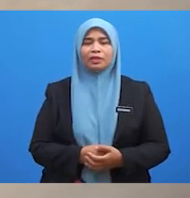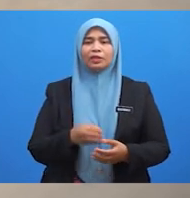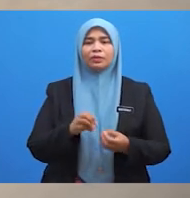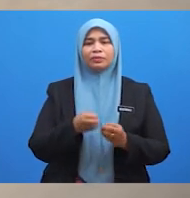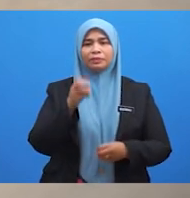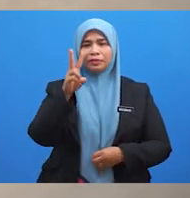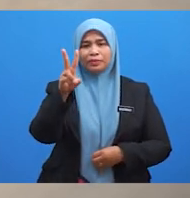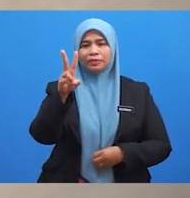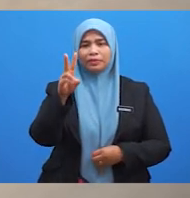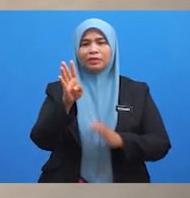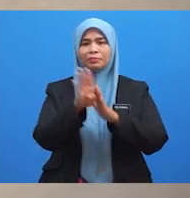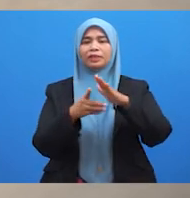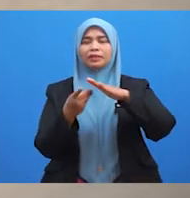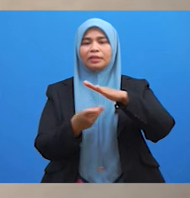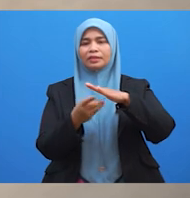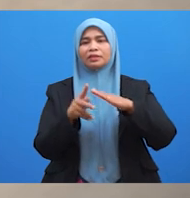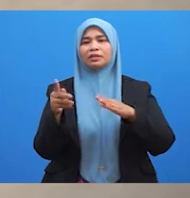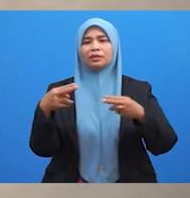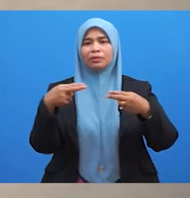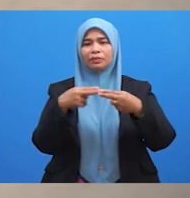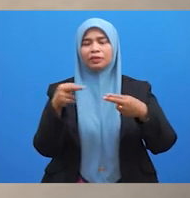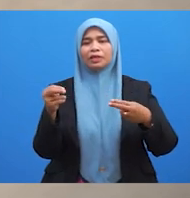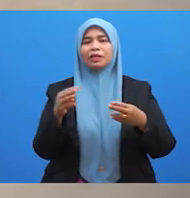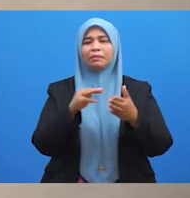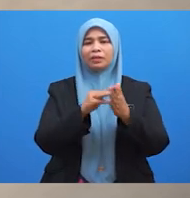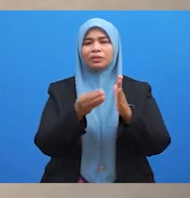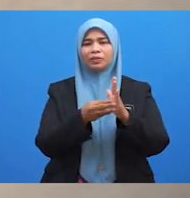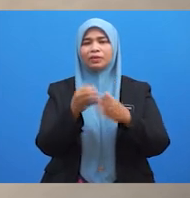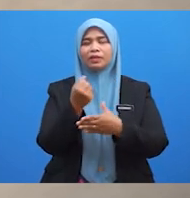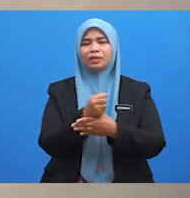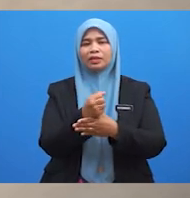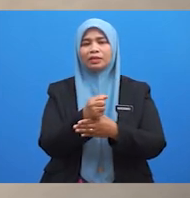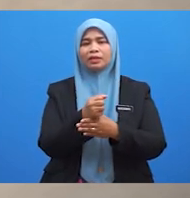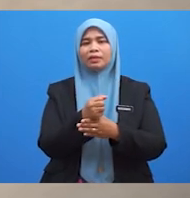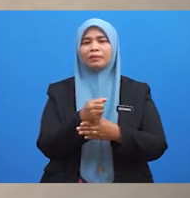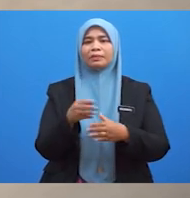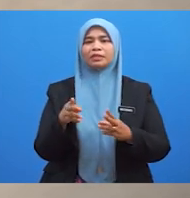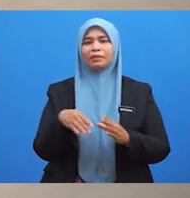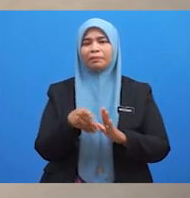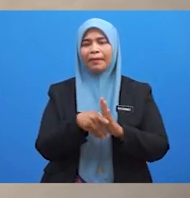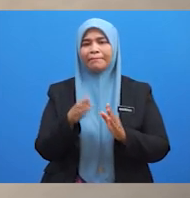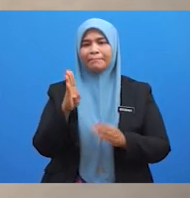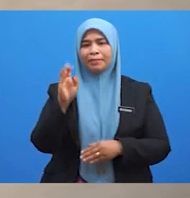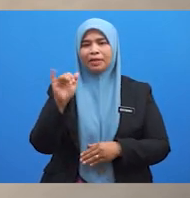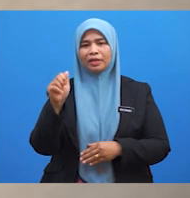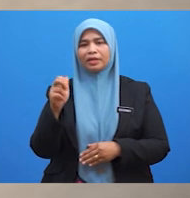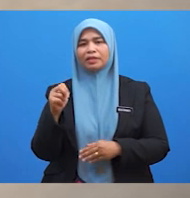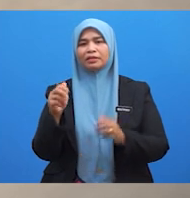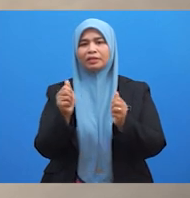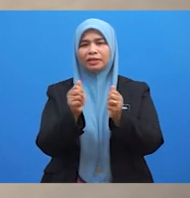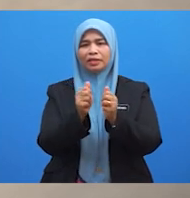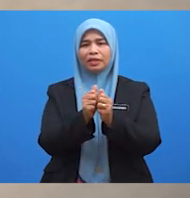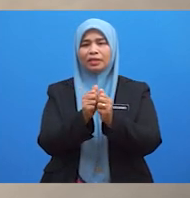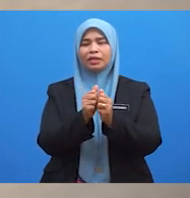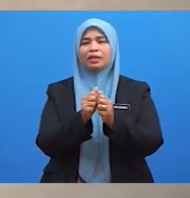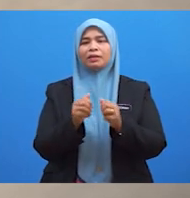Kedua, berdasarkan hubungan makna antara pasangan pembayang